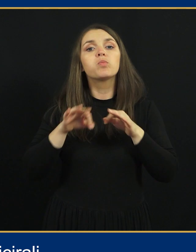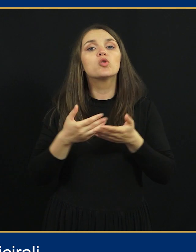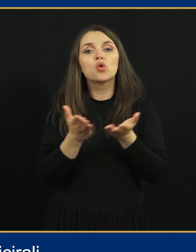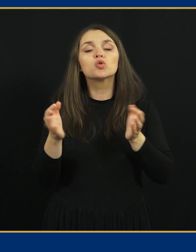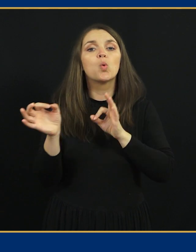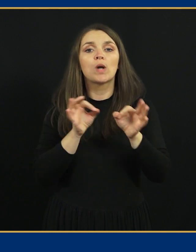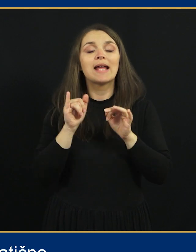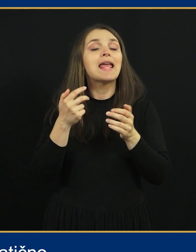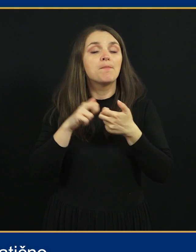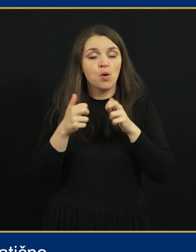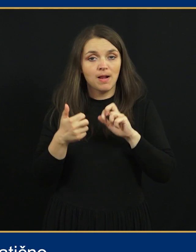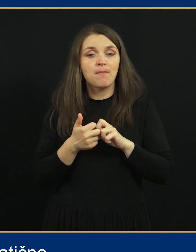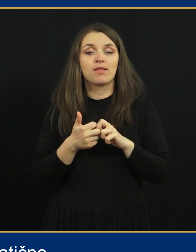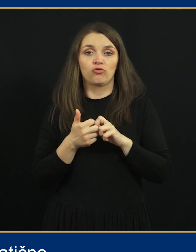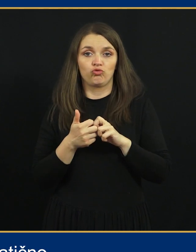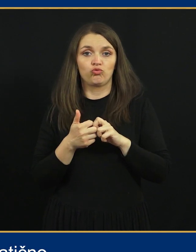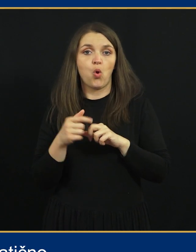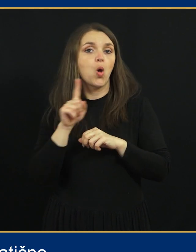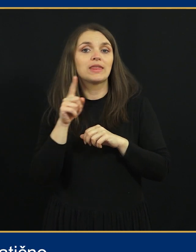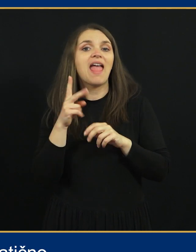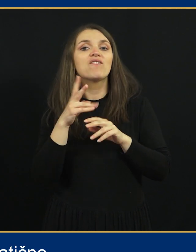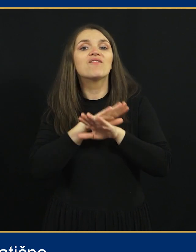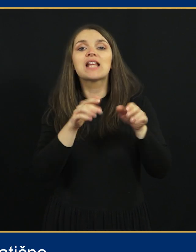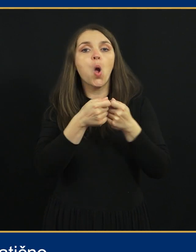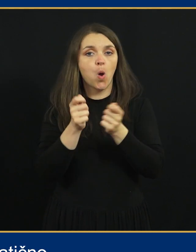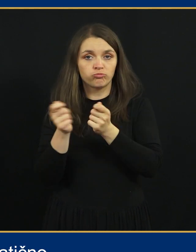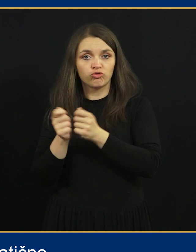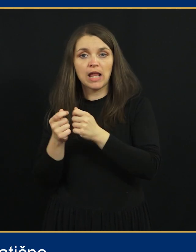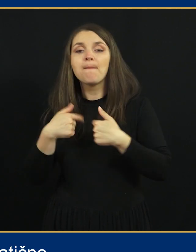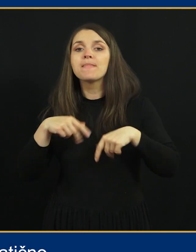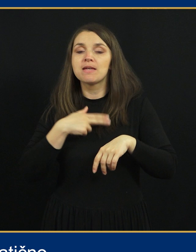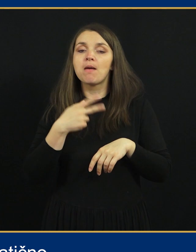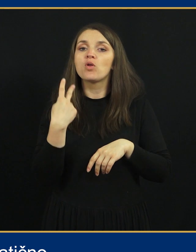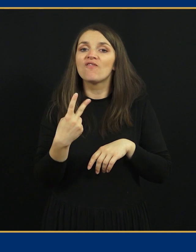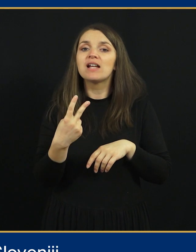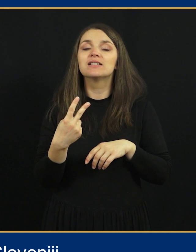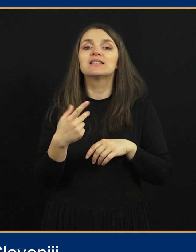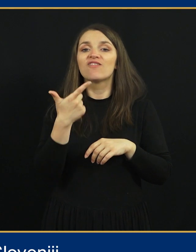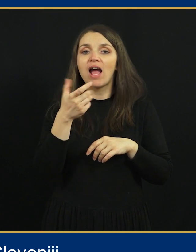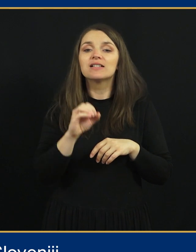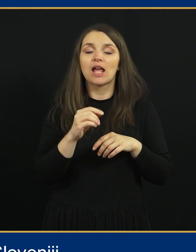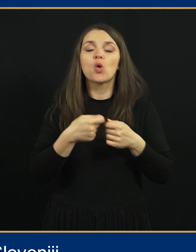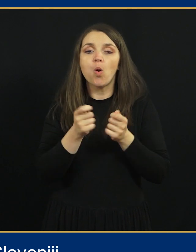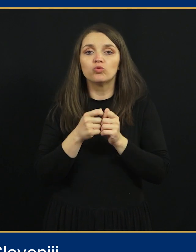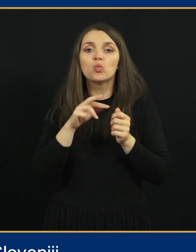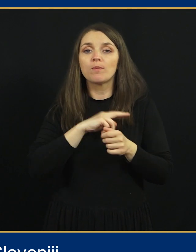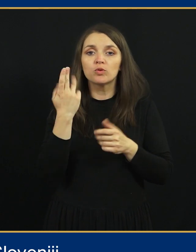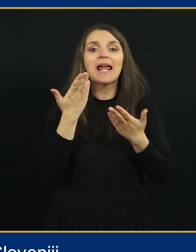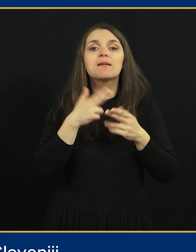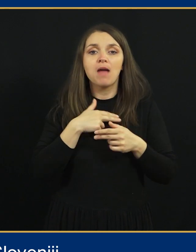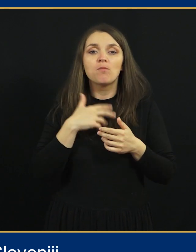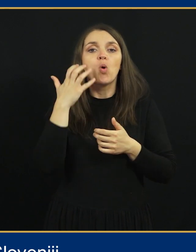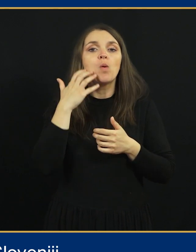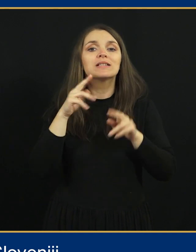urejanje. Prostorsko urejanje je problematično ne v vseh občinah. Mi imamo 20 občin v